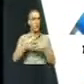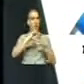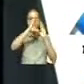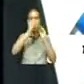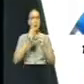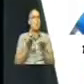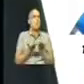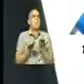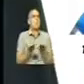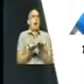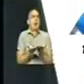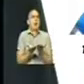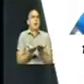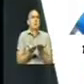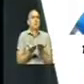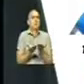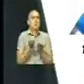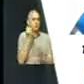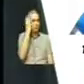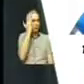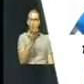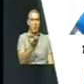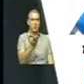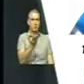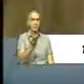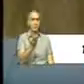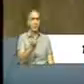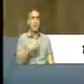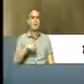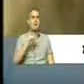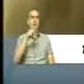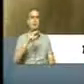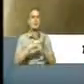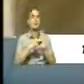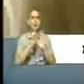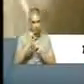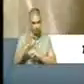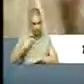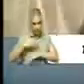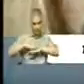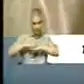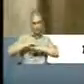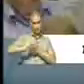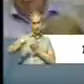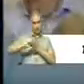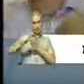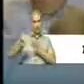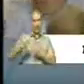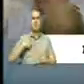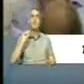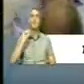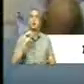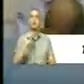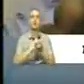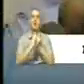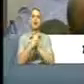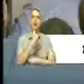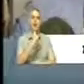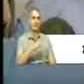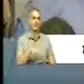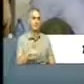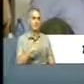זה השטויות האלה? אנחנו באנו לפוליטיקה בשביל ג'ובים, או באנו לפוליטיקה בשביל לשנות? הדברים של נשיא מצרים